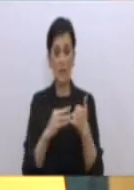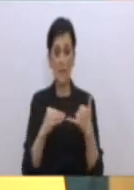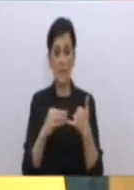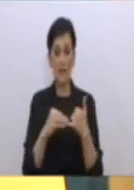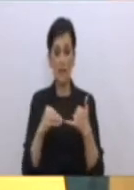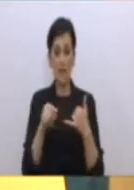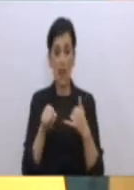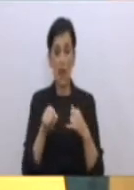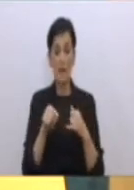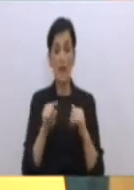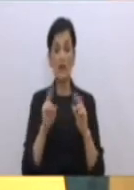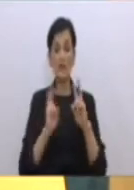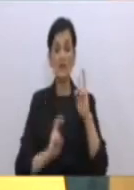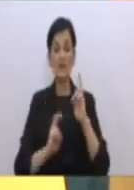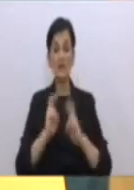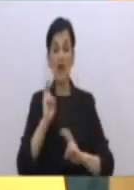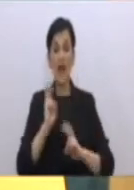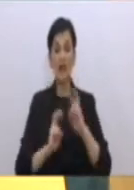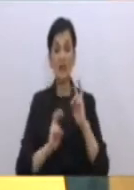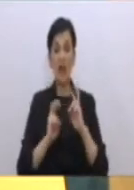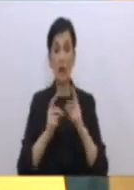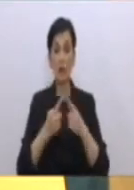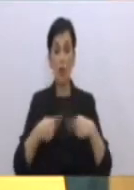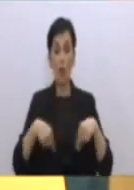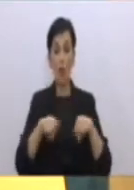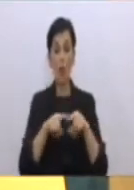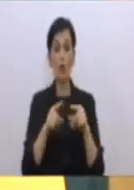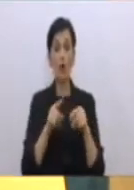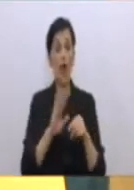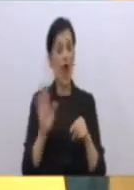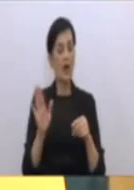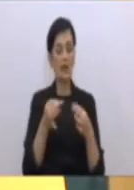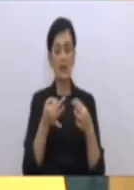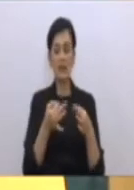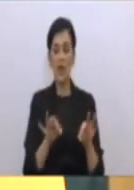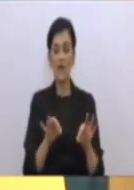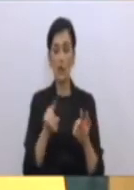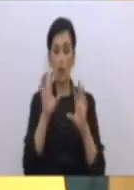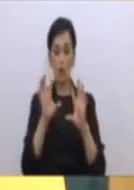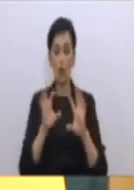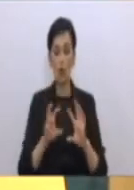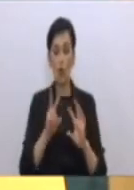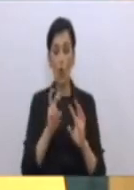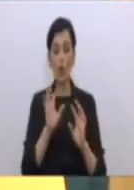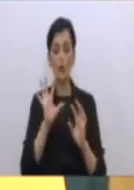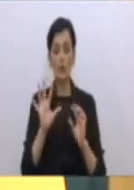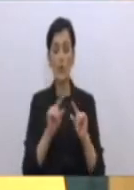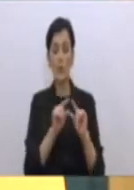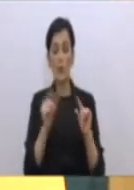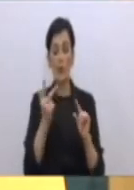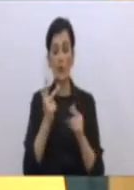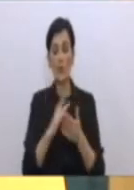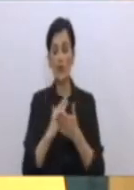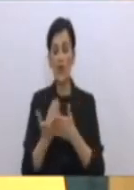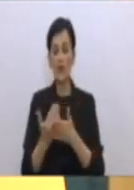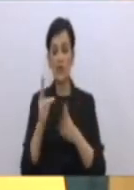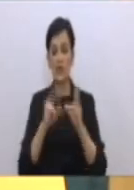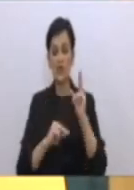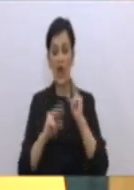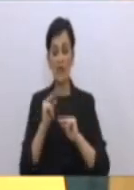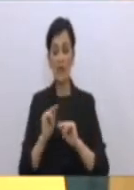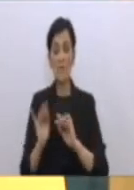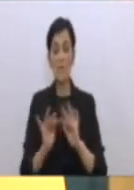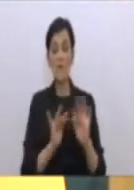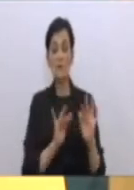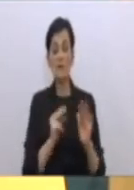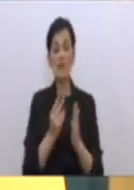შემთხვევაში საწარმო ორგანიზაცია არ თავისუფლდება ამ კოდექსის 205 მუხლის მესამე ნაწილით გათვალისწინებულ მიმდინარე